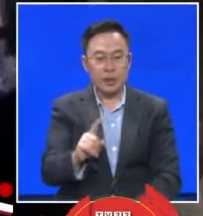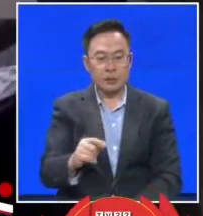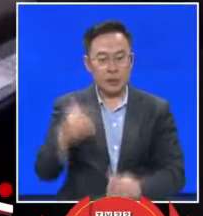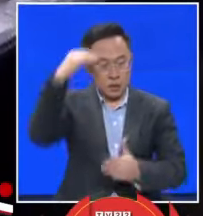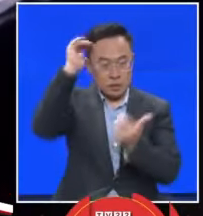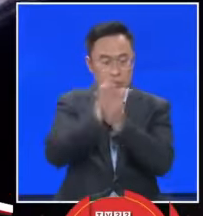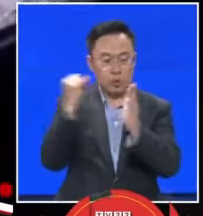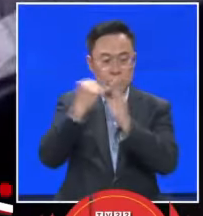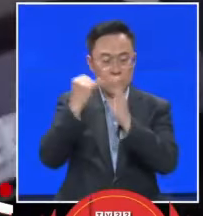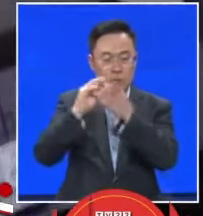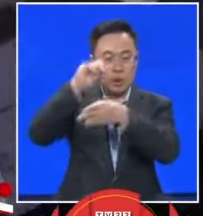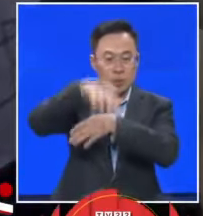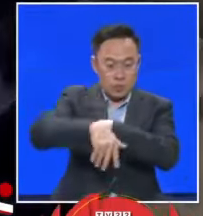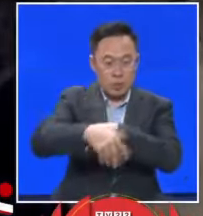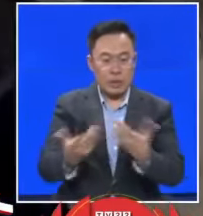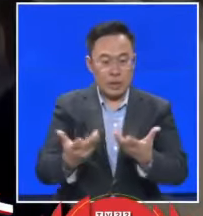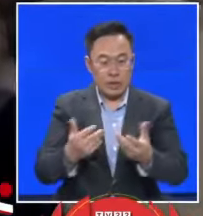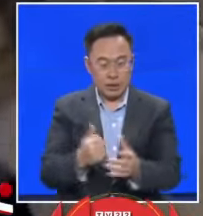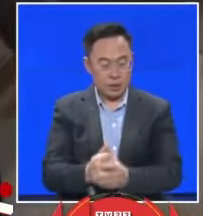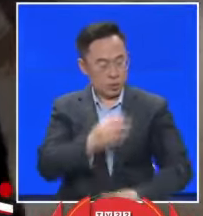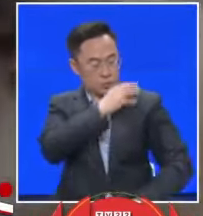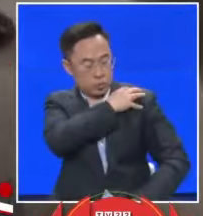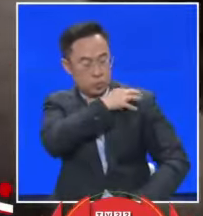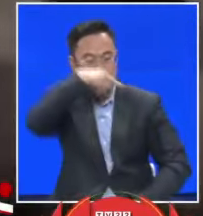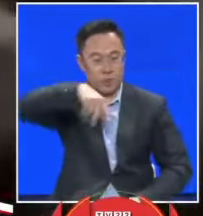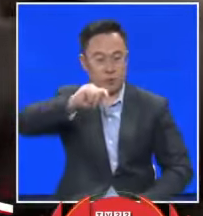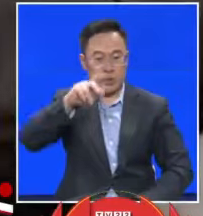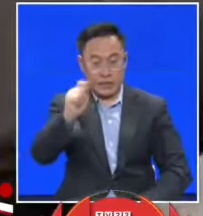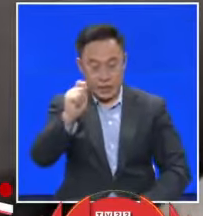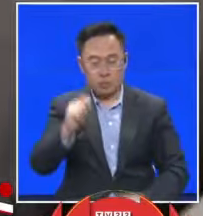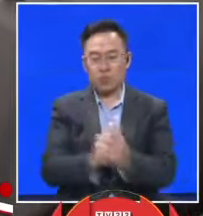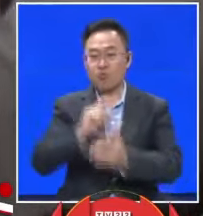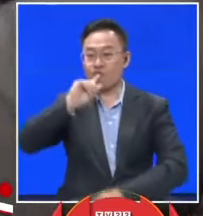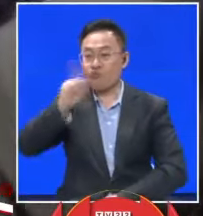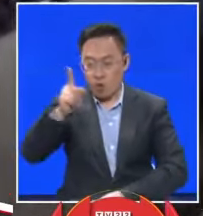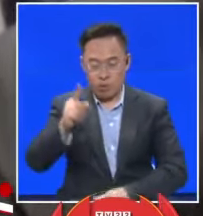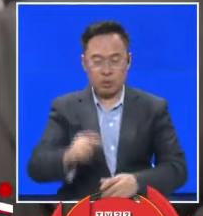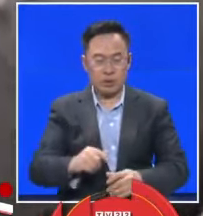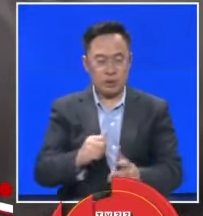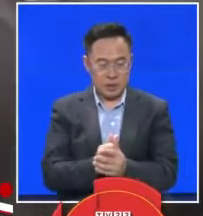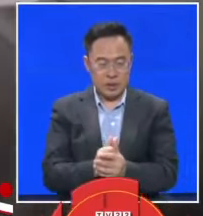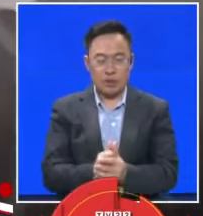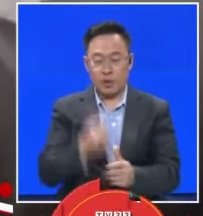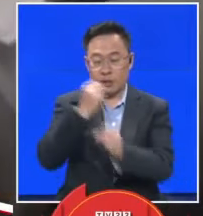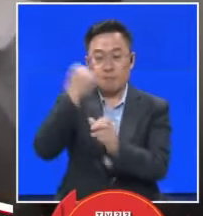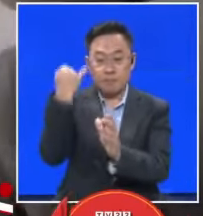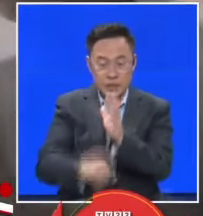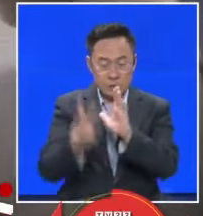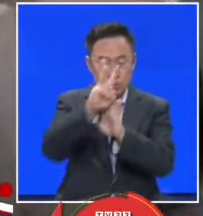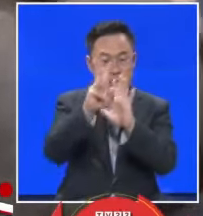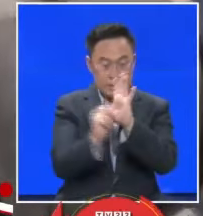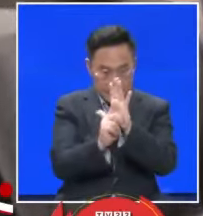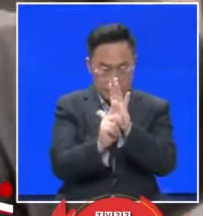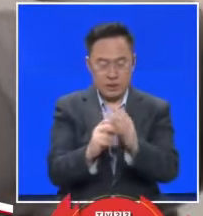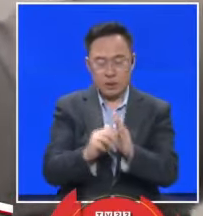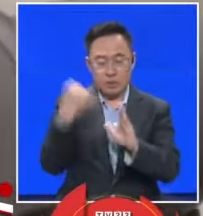พันตำรวจเอกนายหนึ่งถูกกล่าวหาว่าทำผิดวินัยร้ายแรงนะฮะแล้วก็เกิดความผิดชัดแจ้งอันนี้ก็คือมีการรายงานต่อผู้บัง